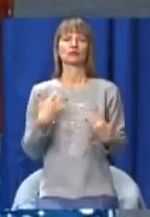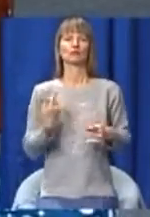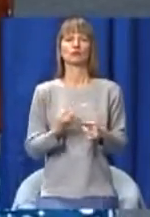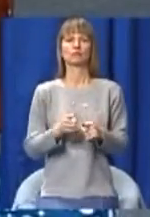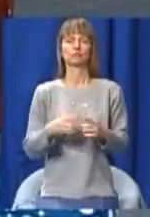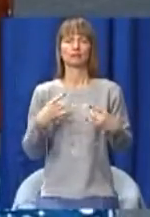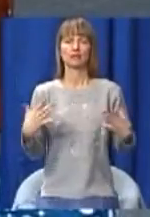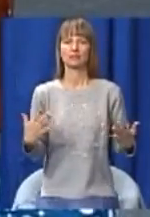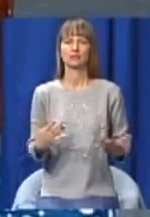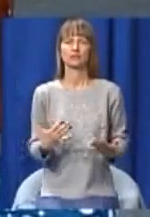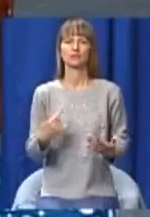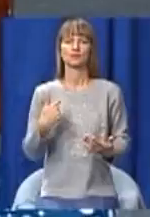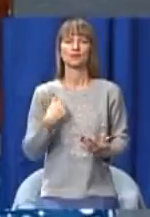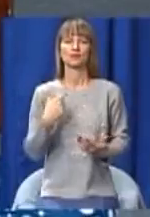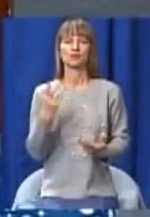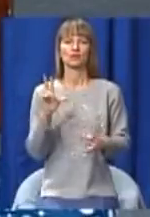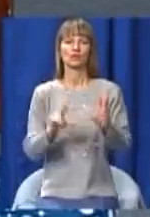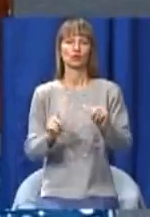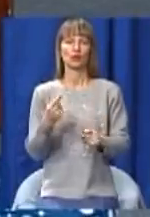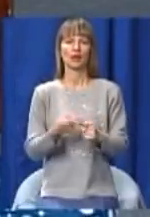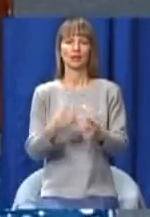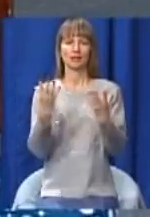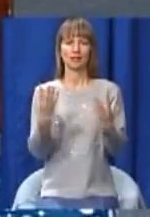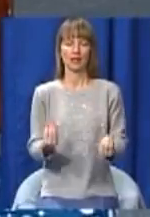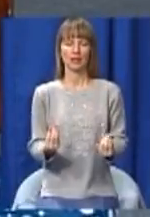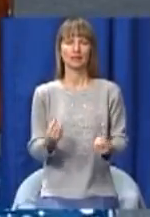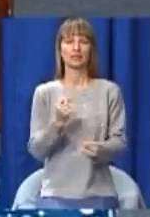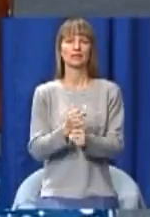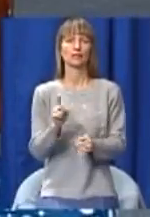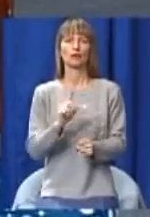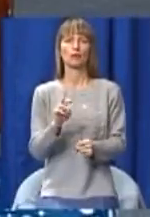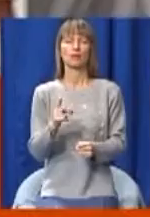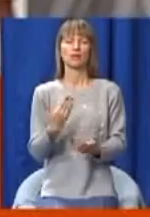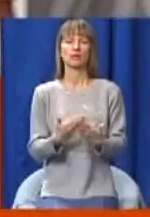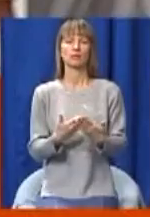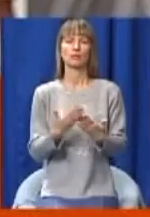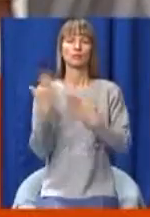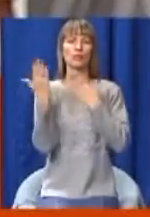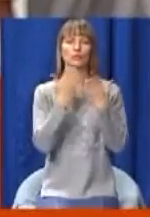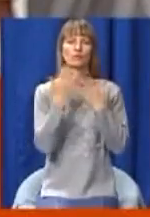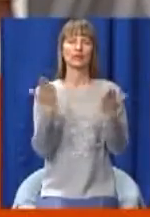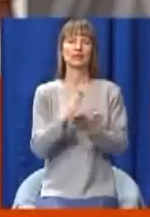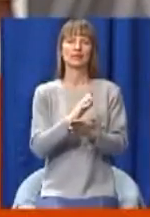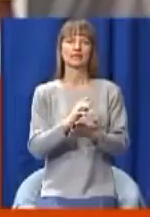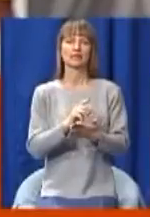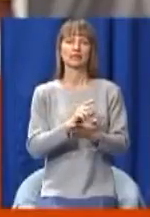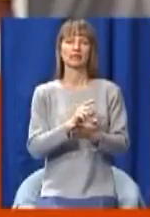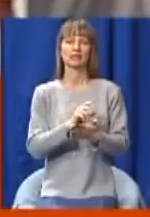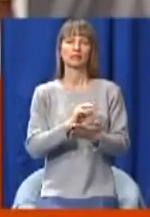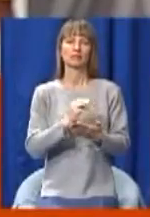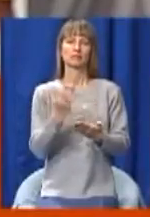треба? Ні, я думаю, що цей день создан, щоб, наприклад, прочитати якийсь твір